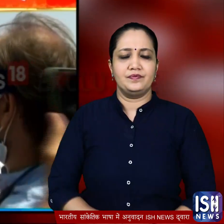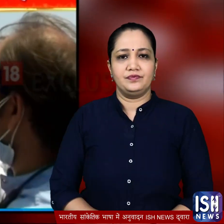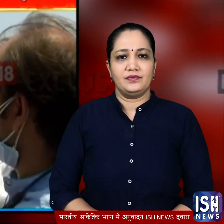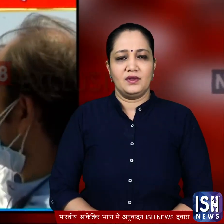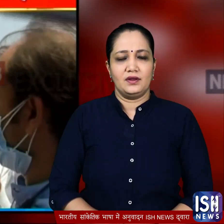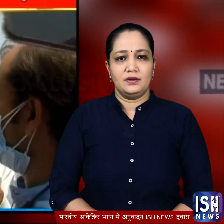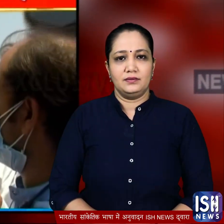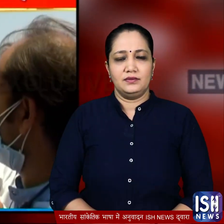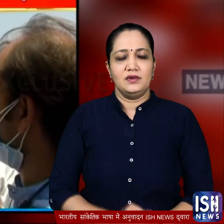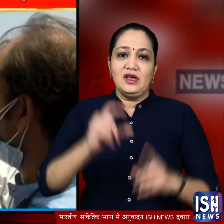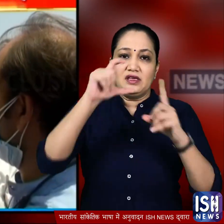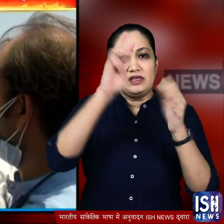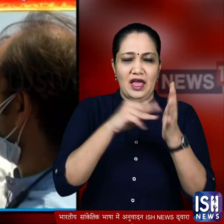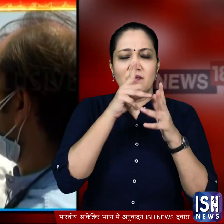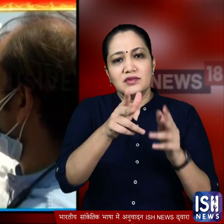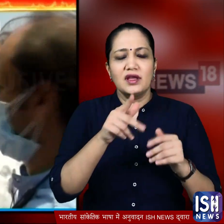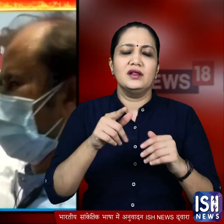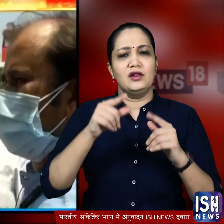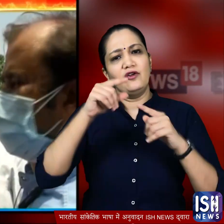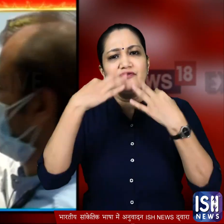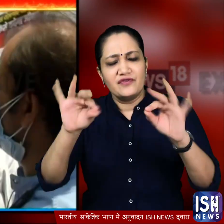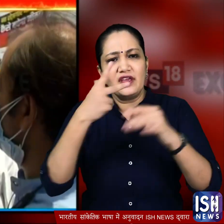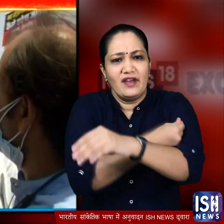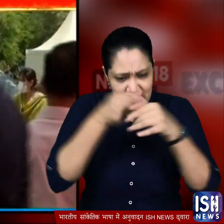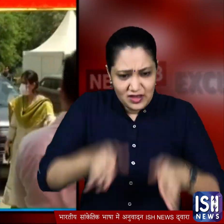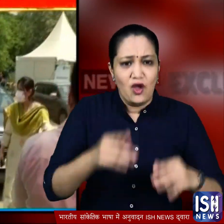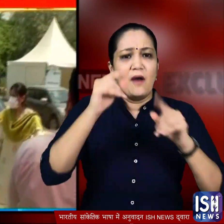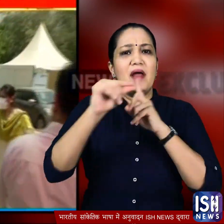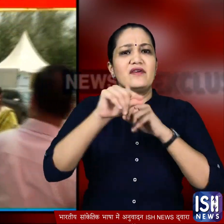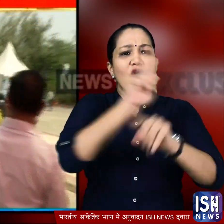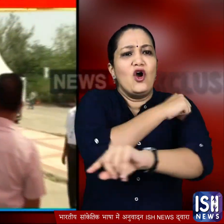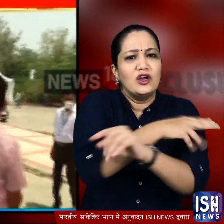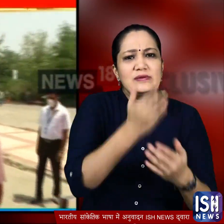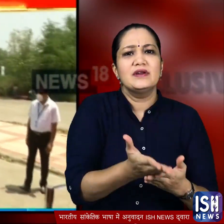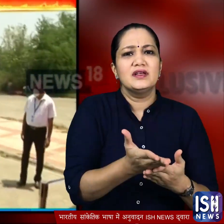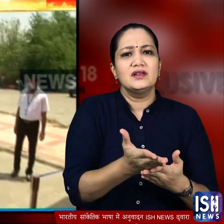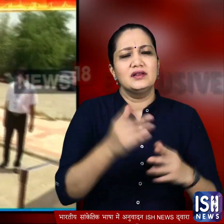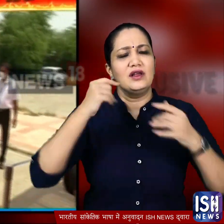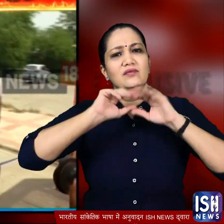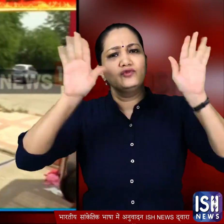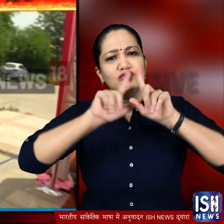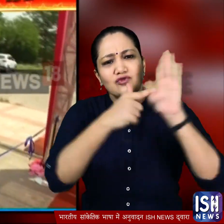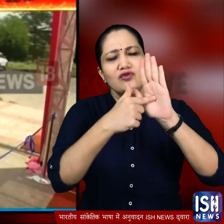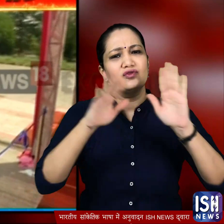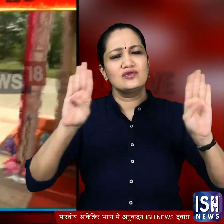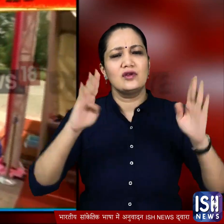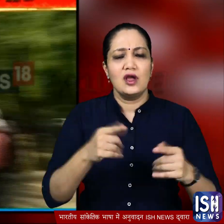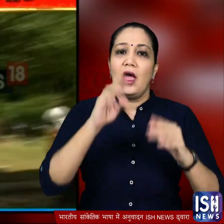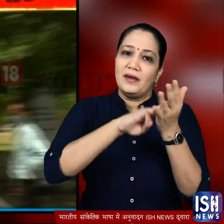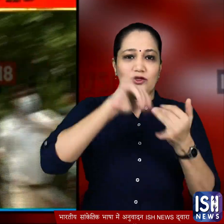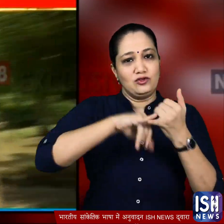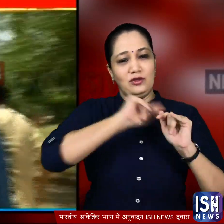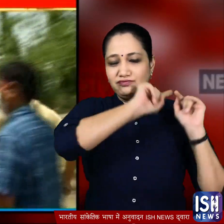मुख्यमंत्री का फ्री वैक्सीन, यहाँ प्राइवेट अस्पतालों के लिए मार्केटिंग कर रहे हैं। वैक्सीनेशन के लिए बनाए गए कैंप में मनीष सिसोदिया पहुंच चुके